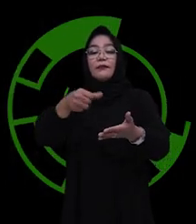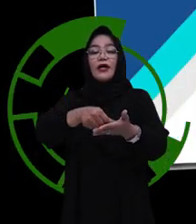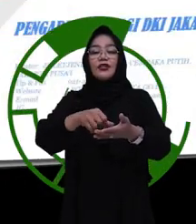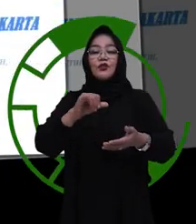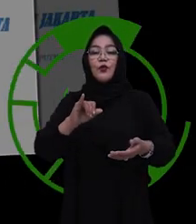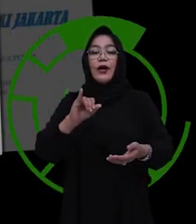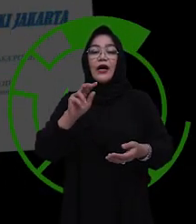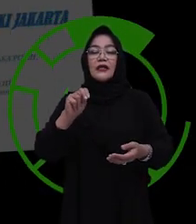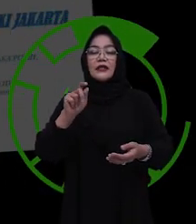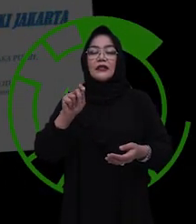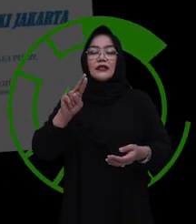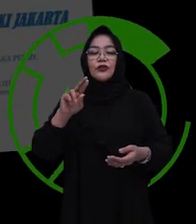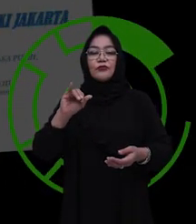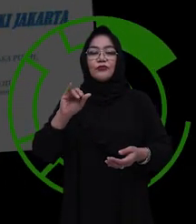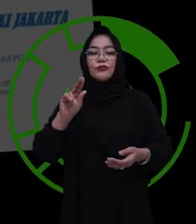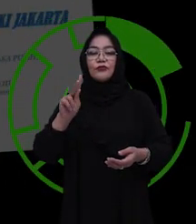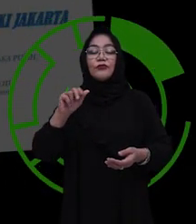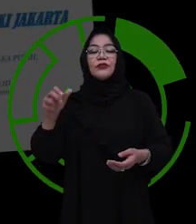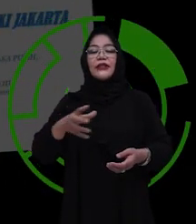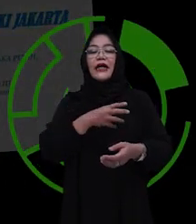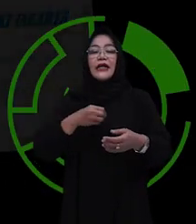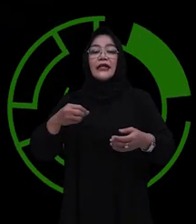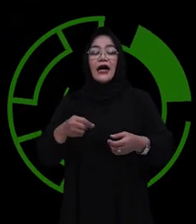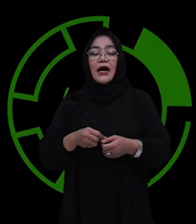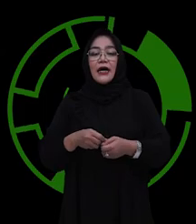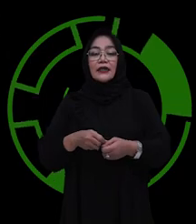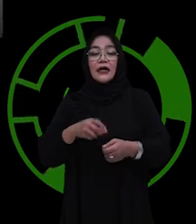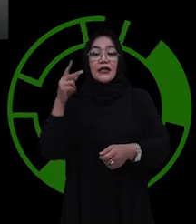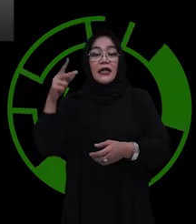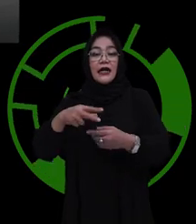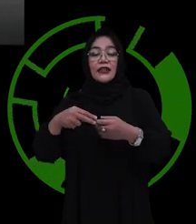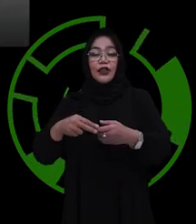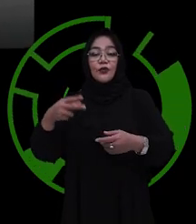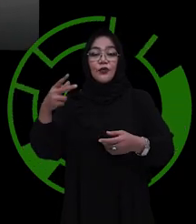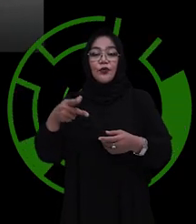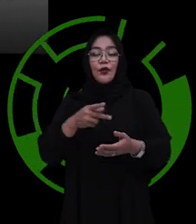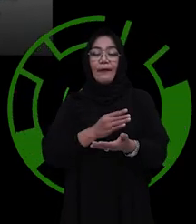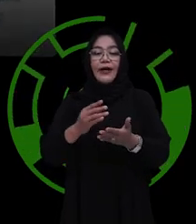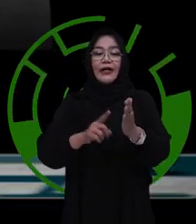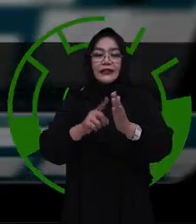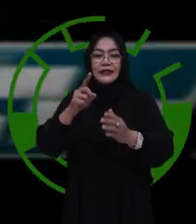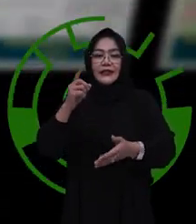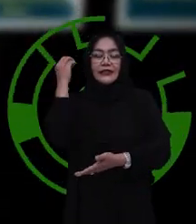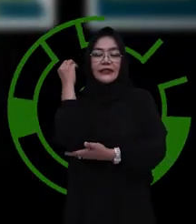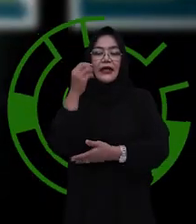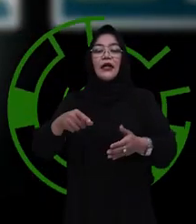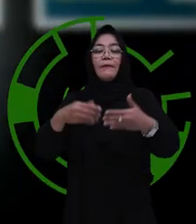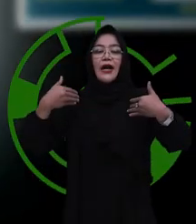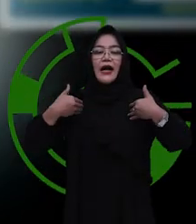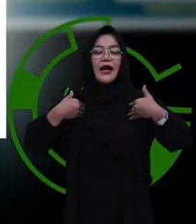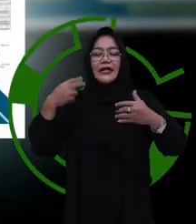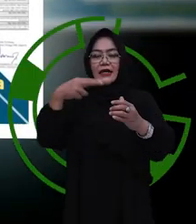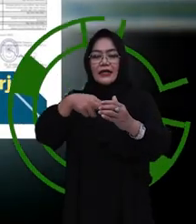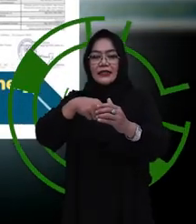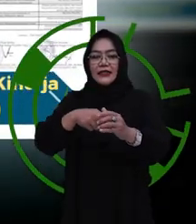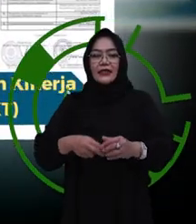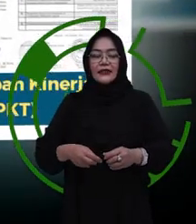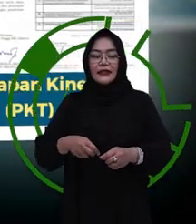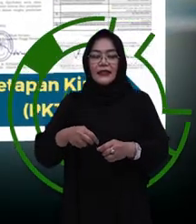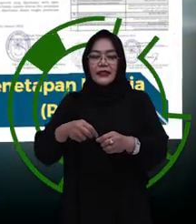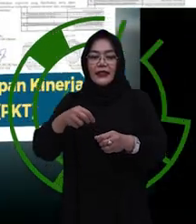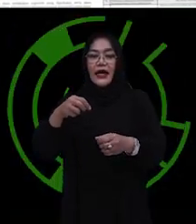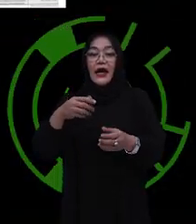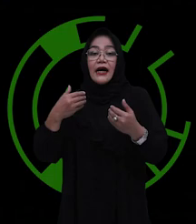dengan menerbitkan surat instruksi dan edaran dari Ketua Pengadilan Tinggi DKI Jakarta. Mengadakan